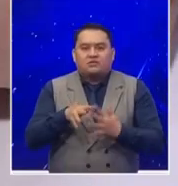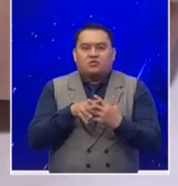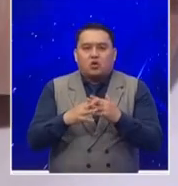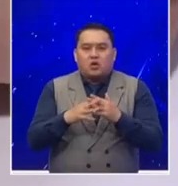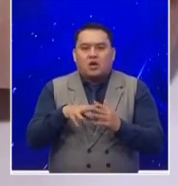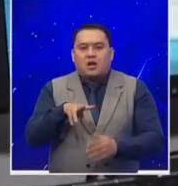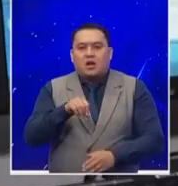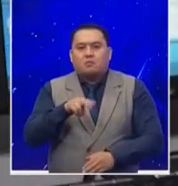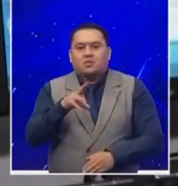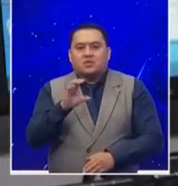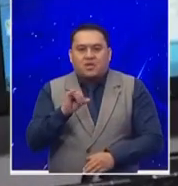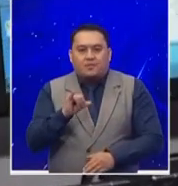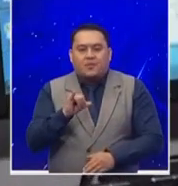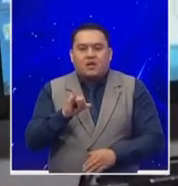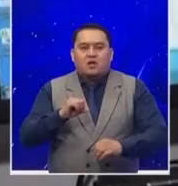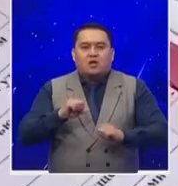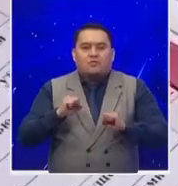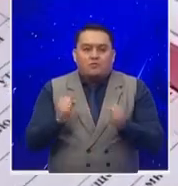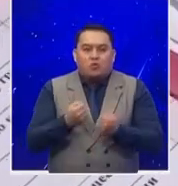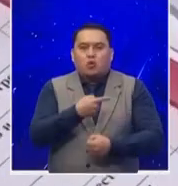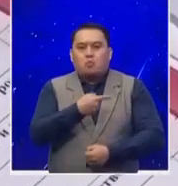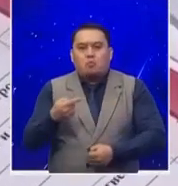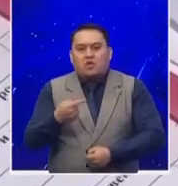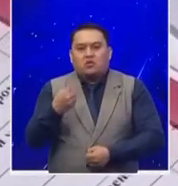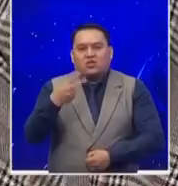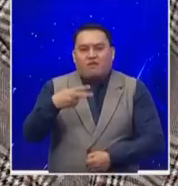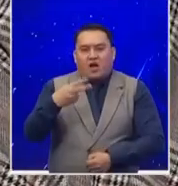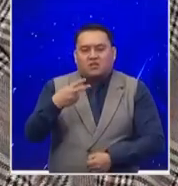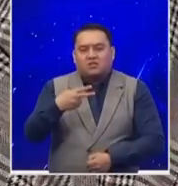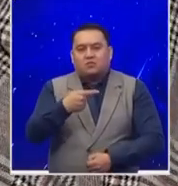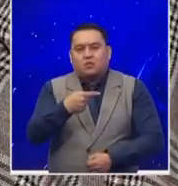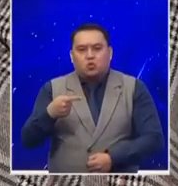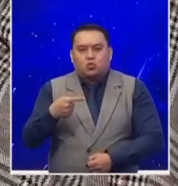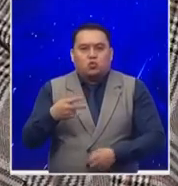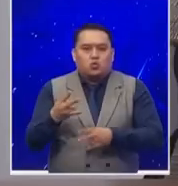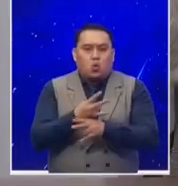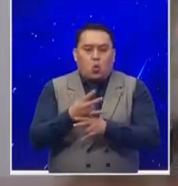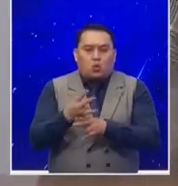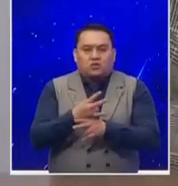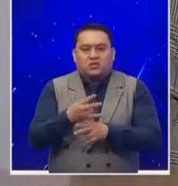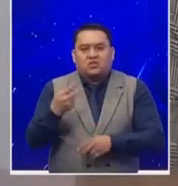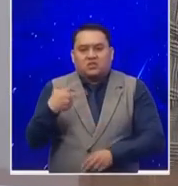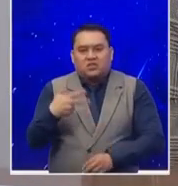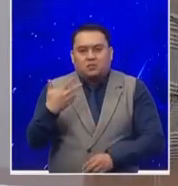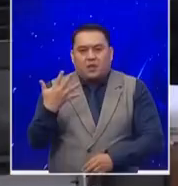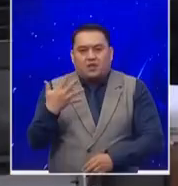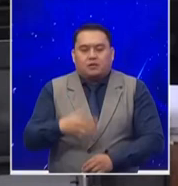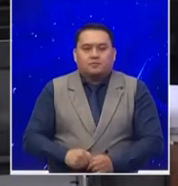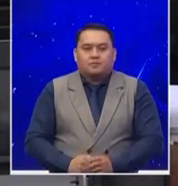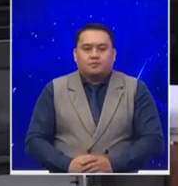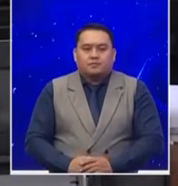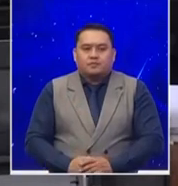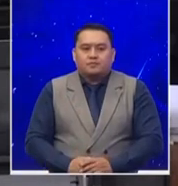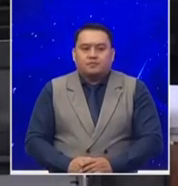Матай и Лепсе. Днем термометр здесь показывает минус 20 градусов, а ночью все минус 35.